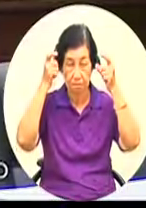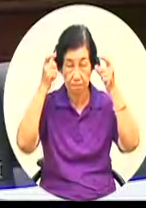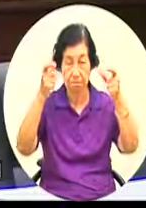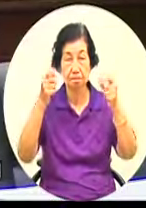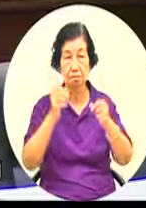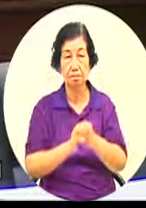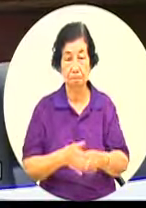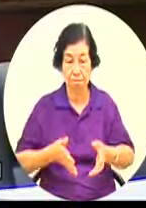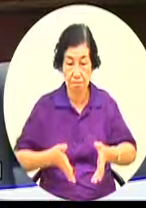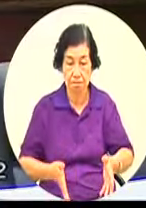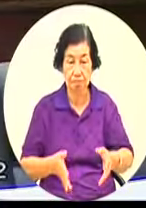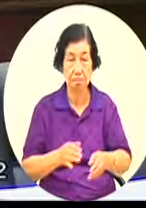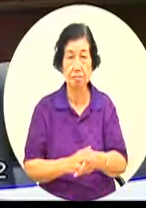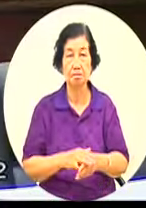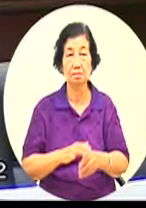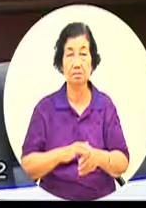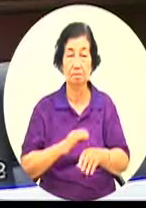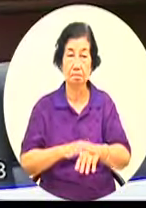势，